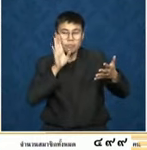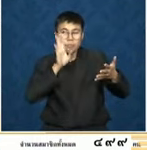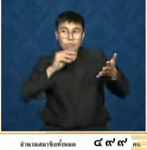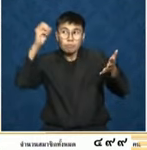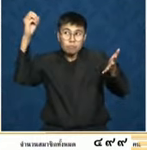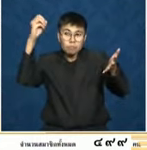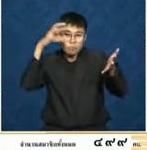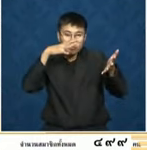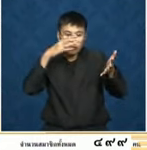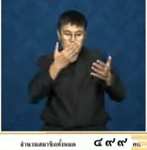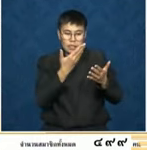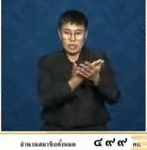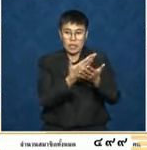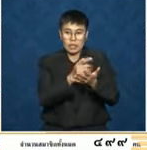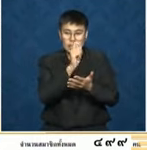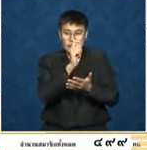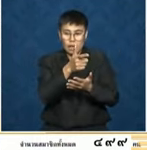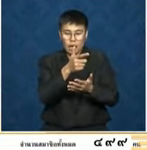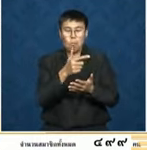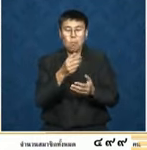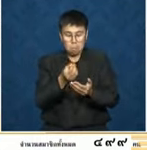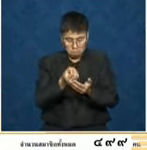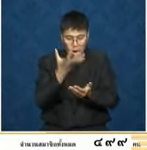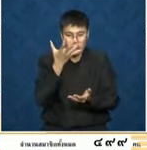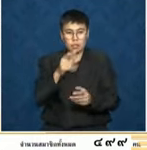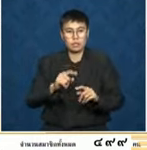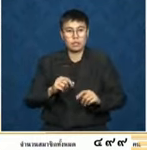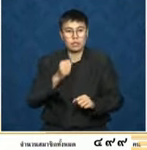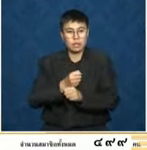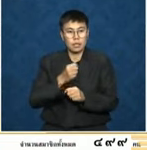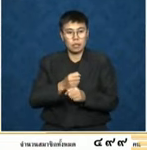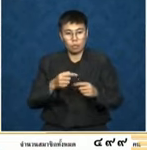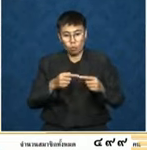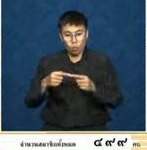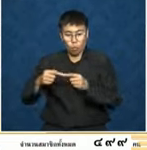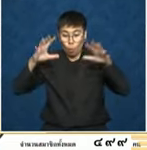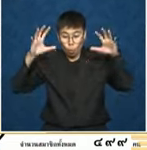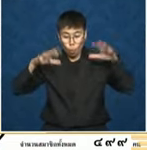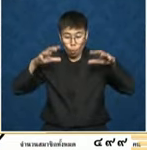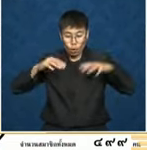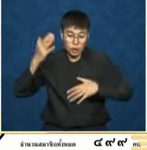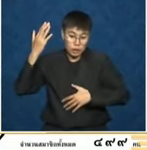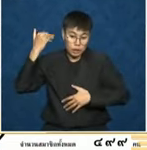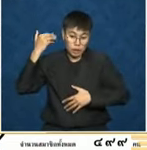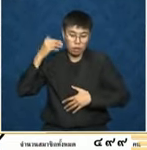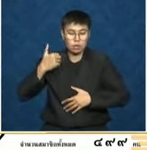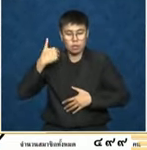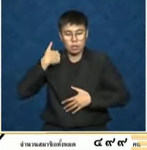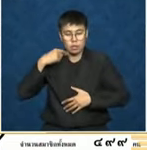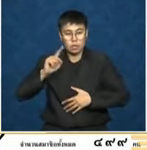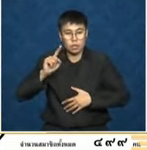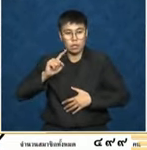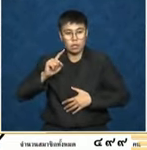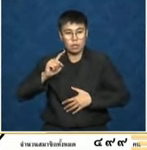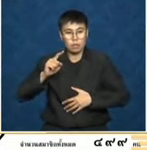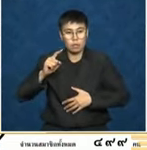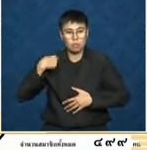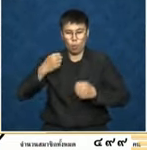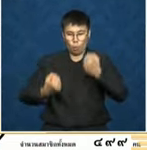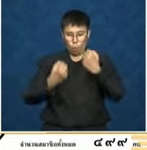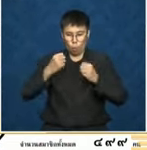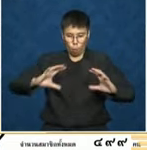ยู่ท่านประธานแต่ช่วงที่งบดำเนินการนะครับช่วงฝนที่ผ่านมาท่านประธานจะต้องใช้โฟร์วิวจะต้อง